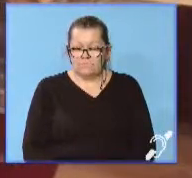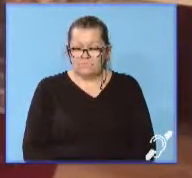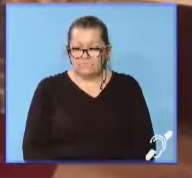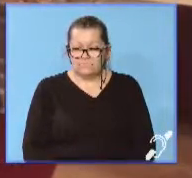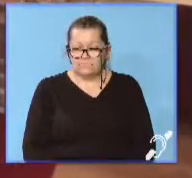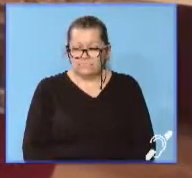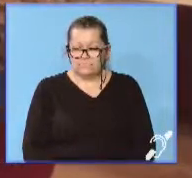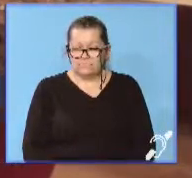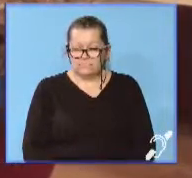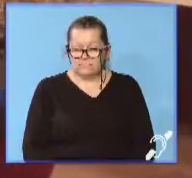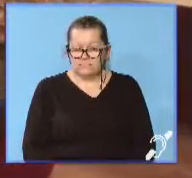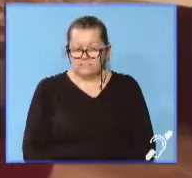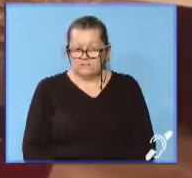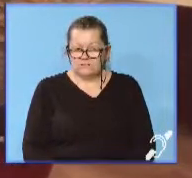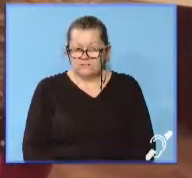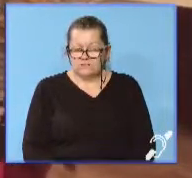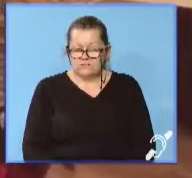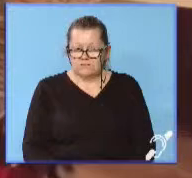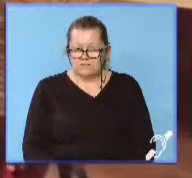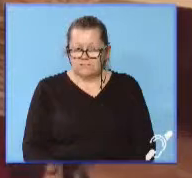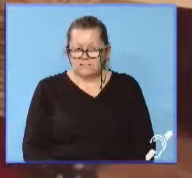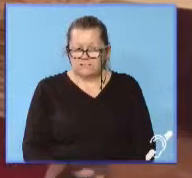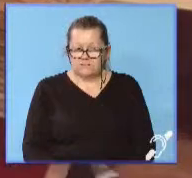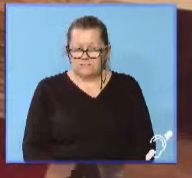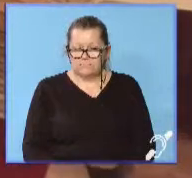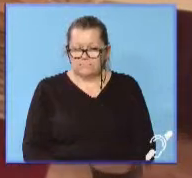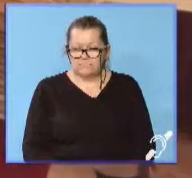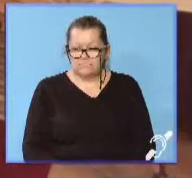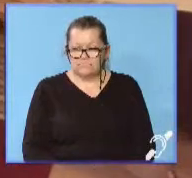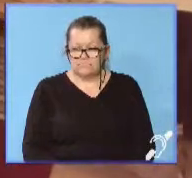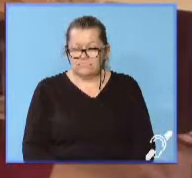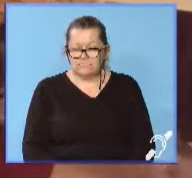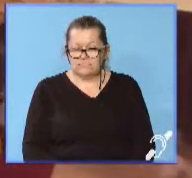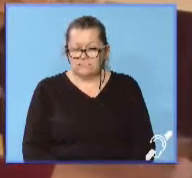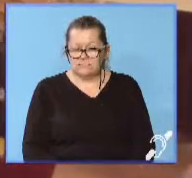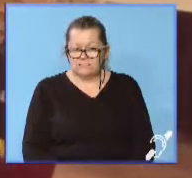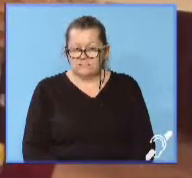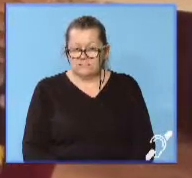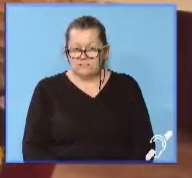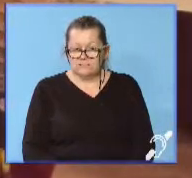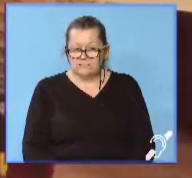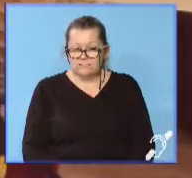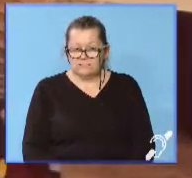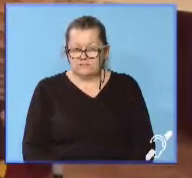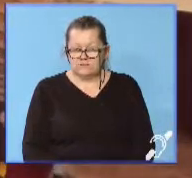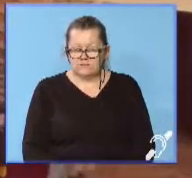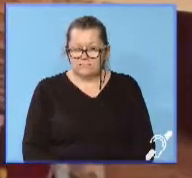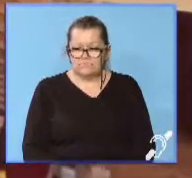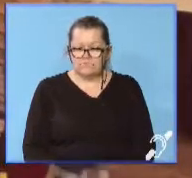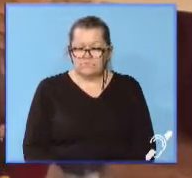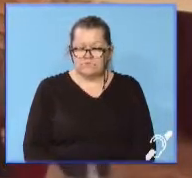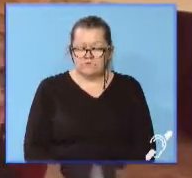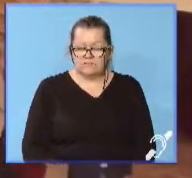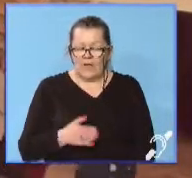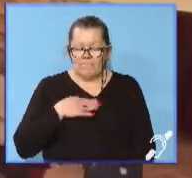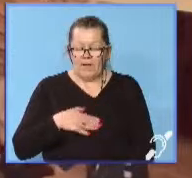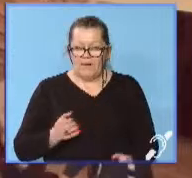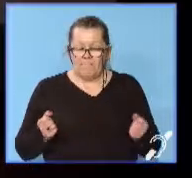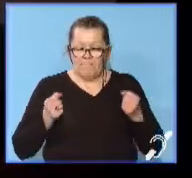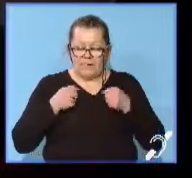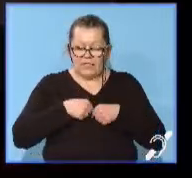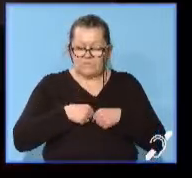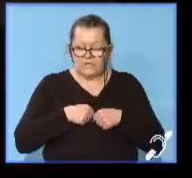de minunații regizori actori așa a fost foarte frumos păpușile costumele păpușilor